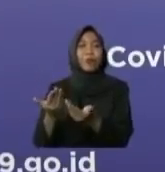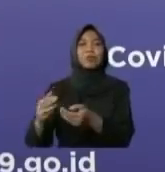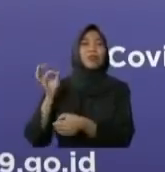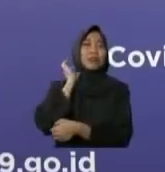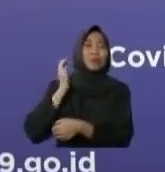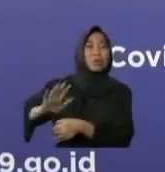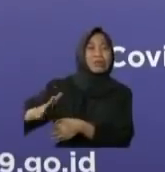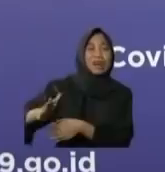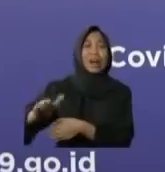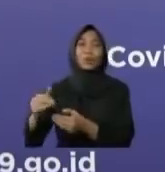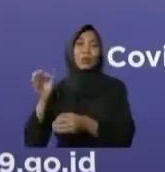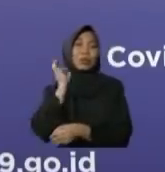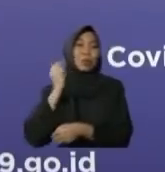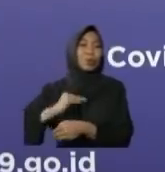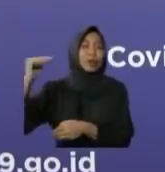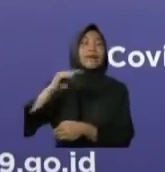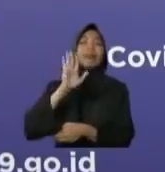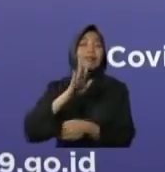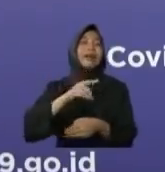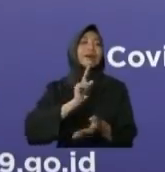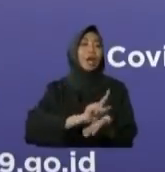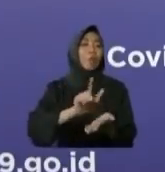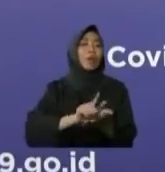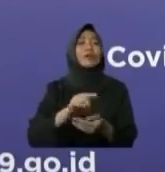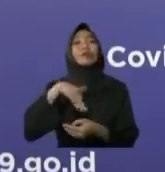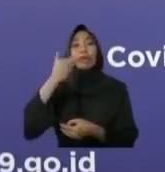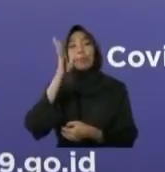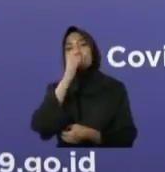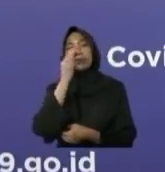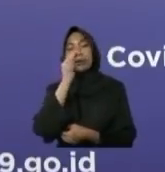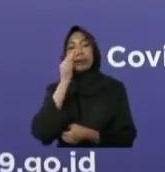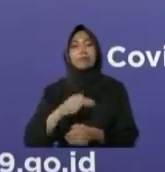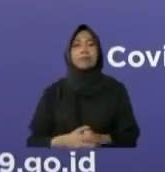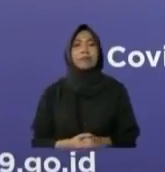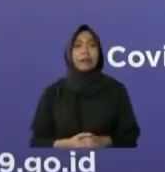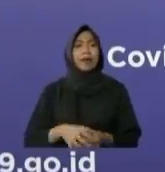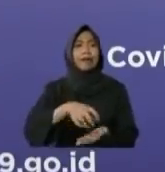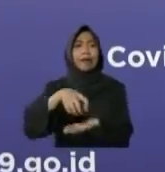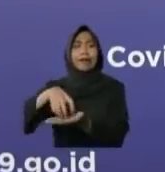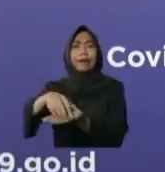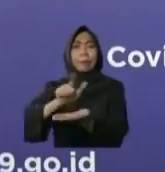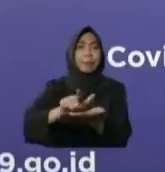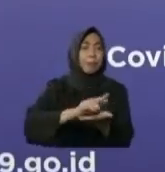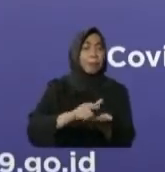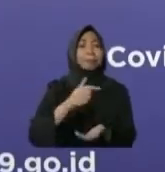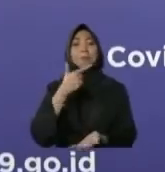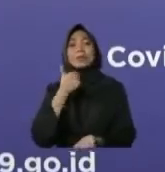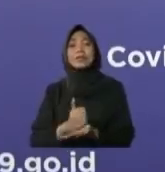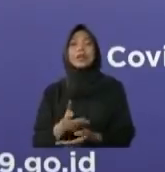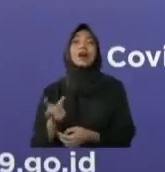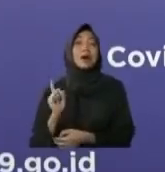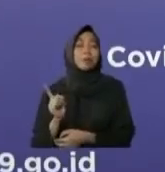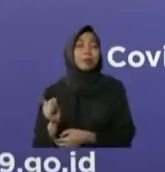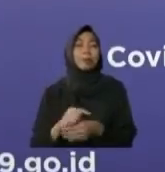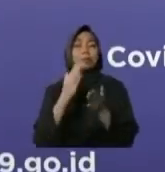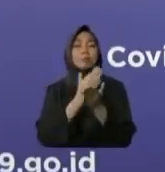dan beresiko tinggi dari konflik 19 ini penting untuk kita karena strategi Salah satu kebijakan yang harus